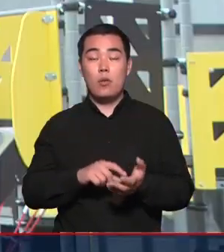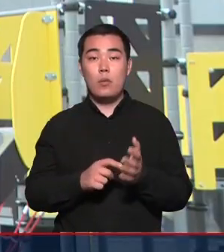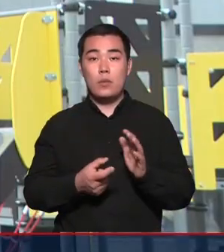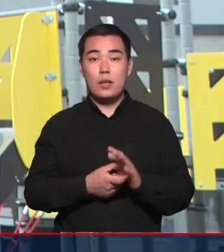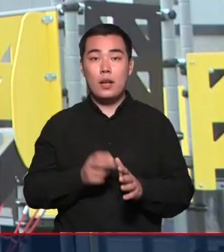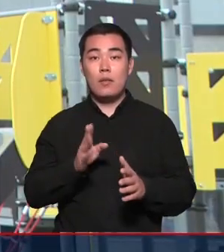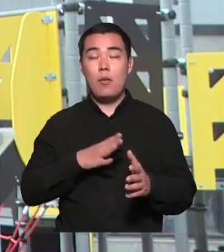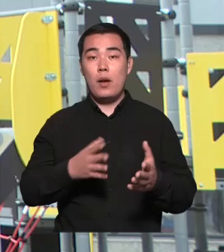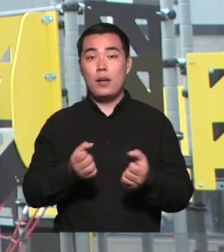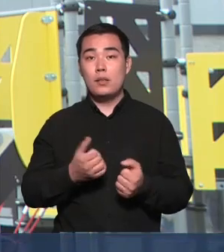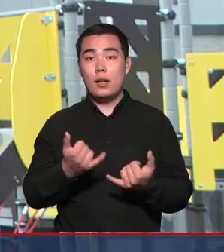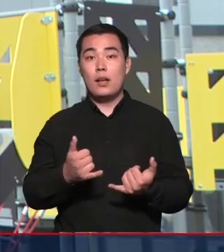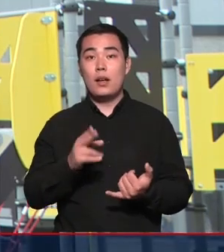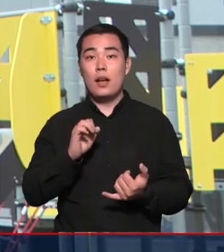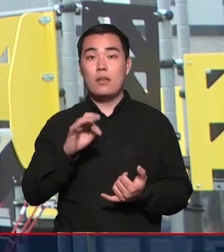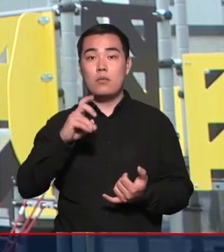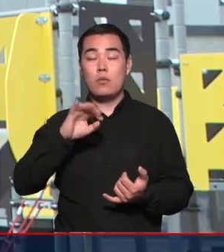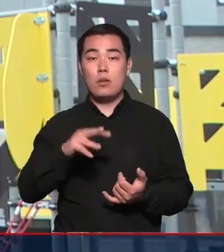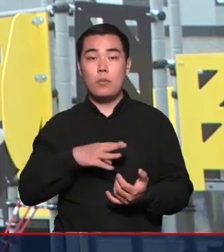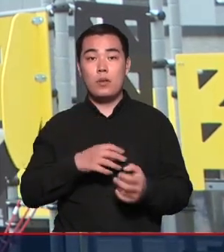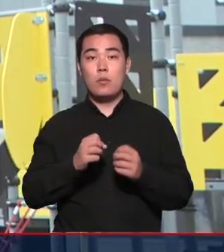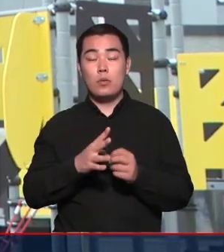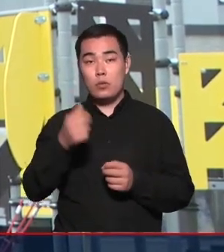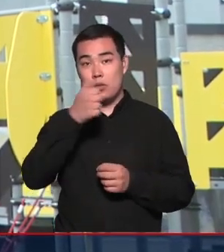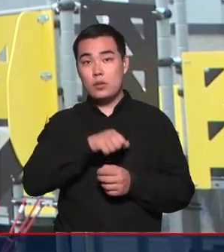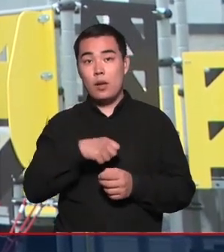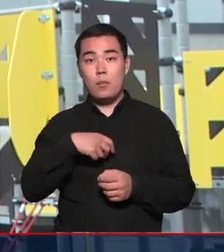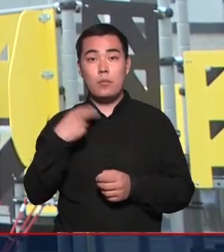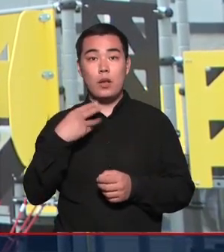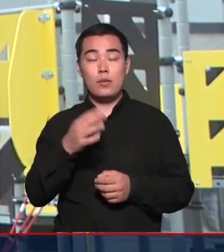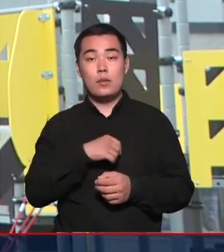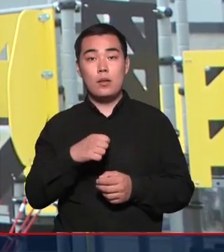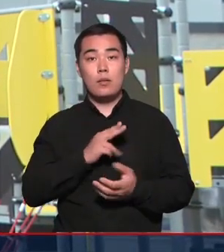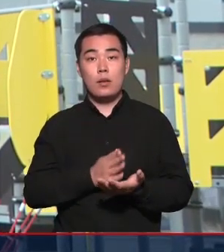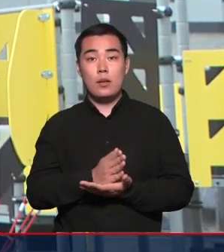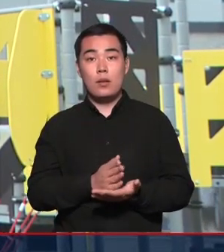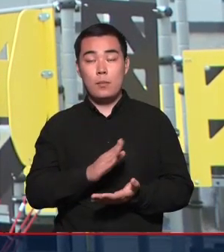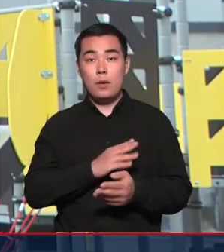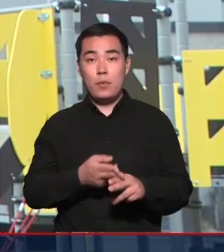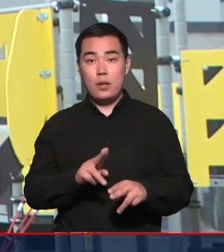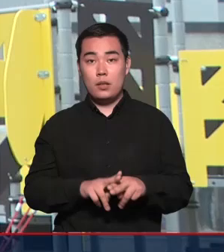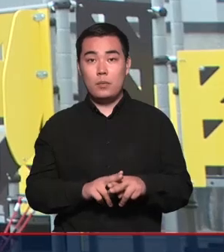болды. 19 жыл Казинформ жұмыс істесем, соның 14 жылы президенттік пұлда еңбек еткен екен.